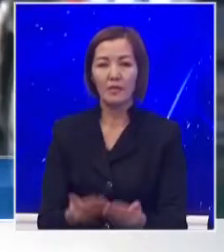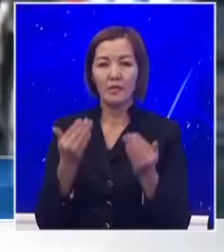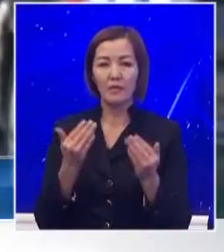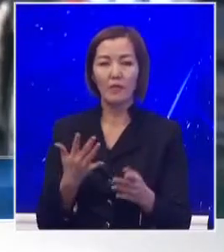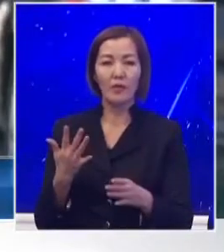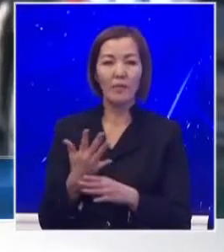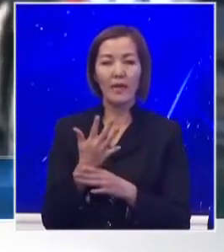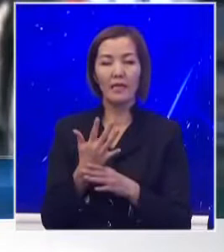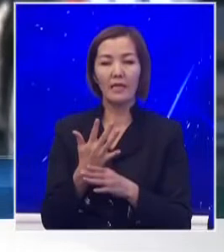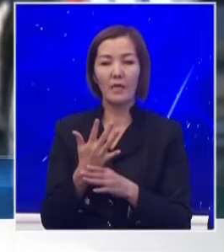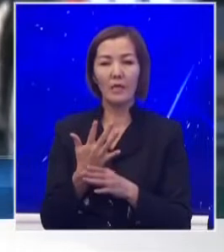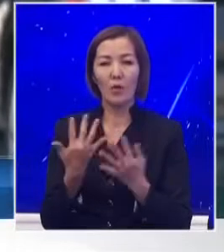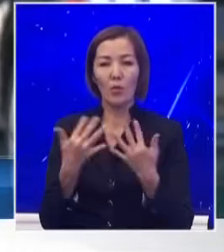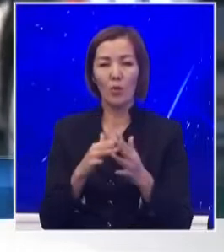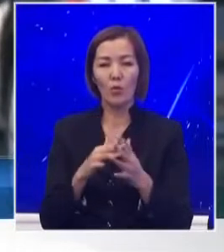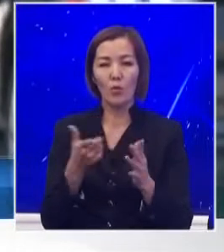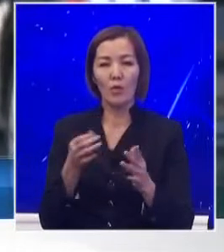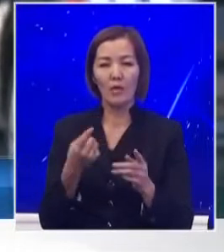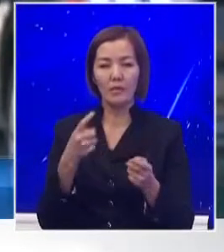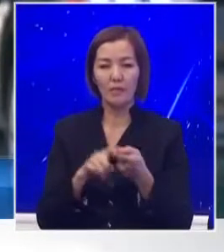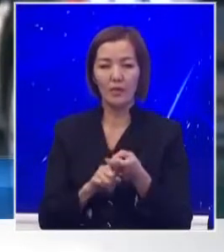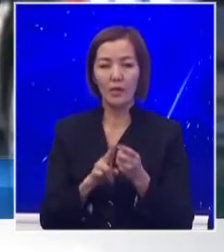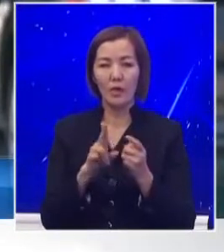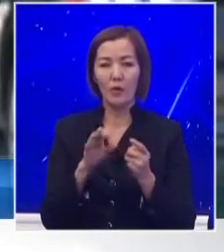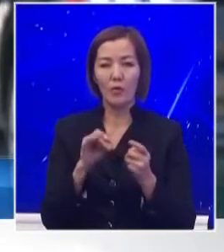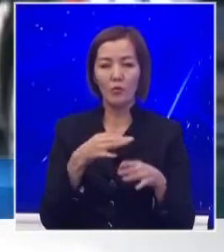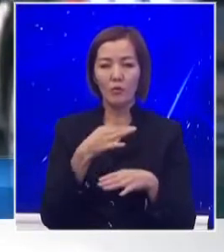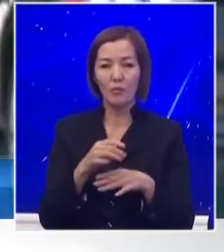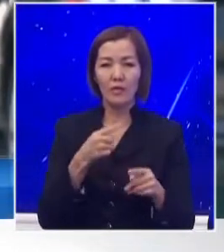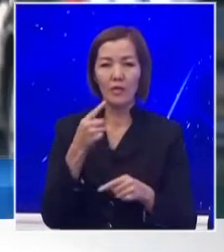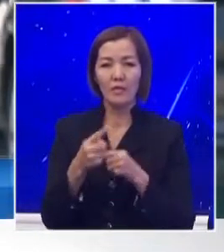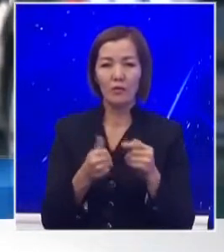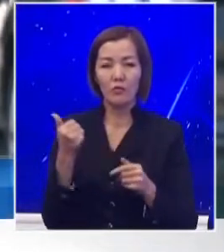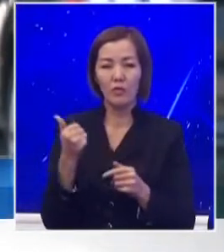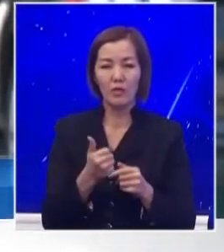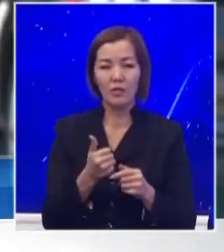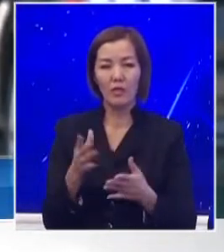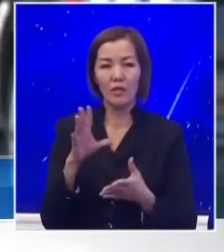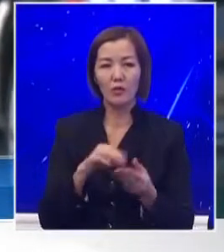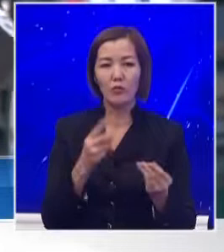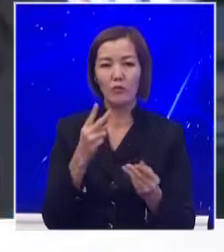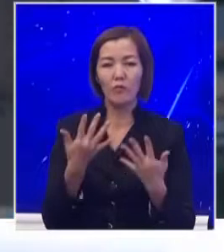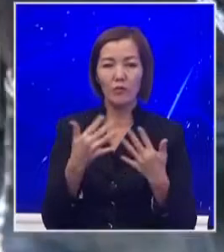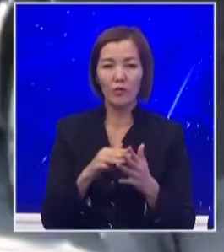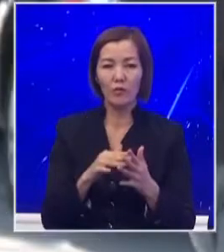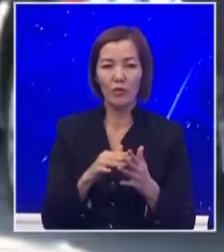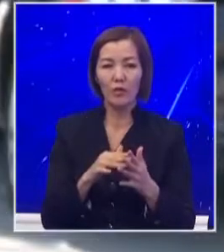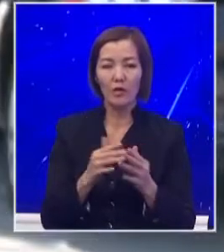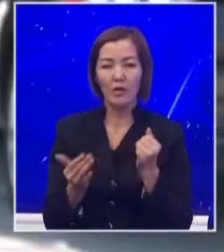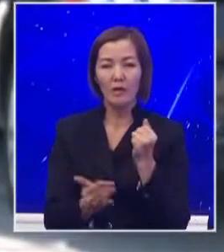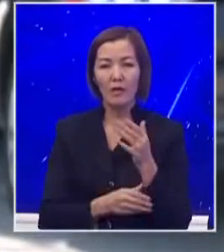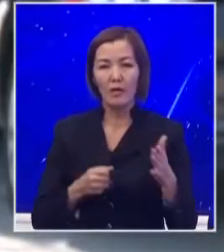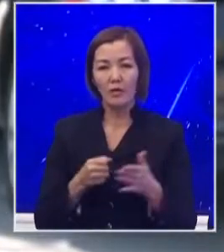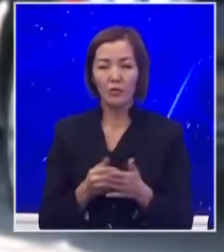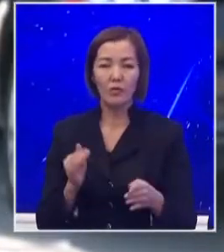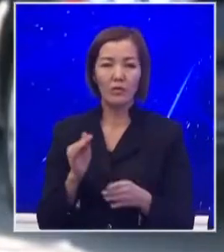Сегодня подключаем к газу 5-й аул в Коксузском районе. На следующей неделе голубое топливо появится еще в 2 селах, а к концу года